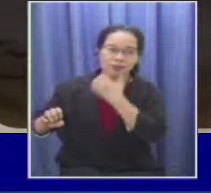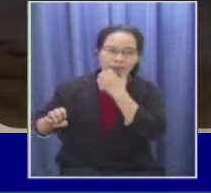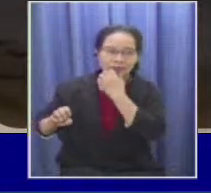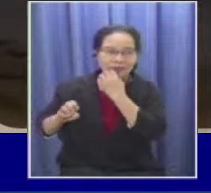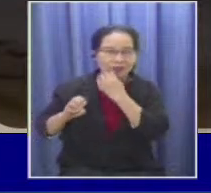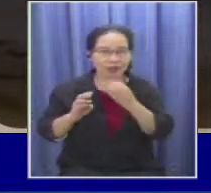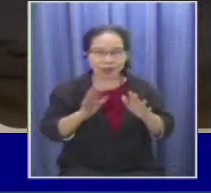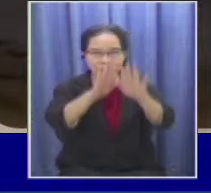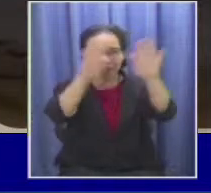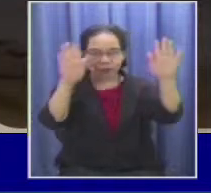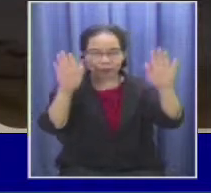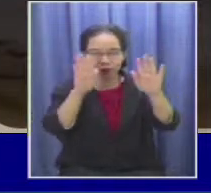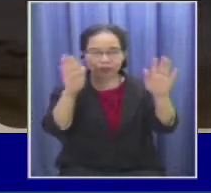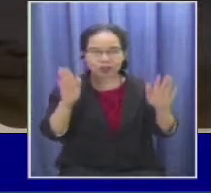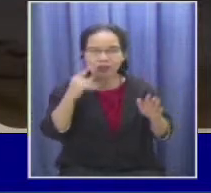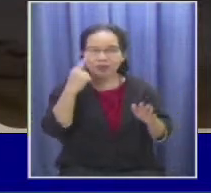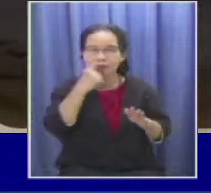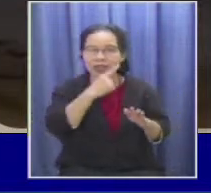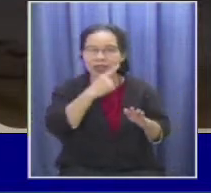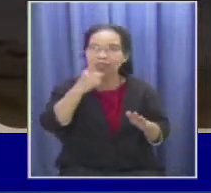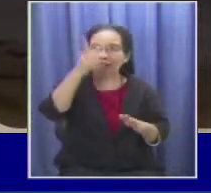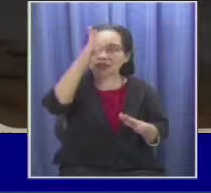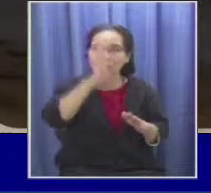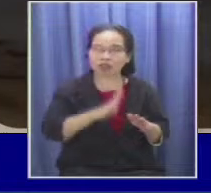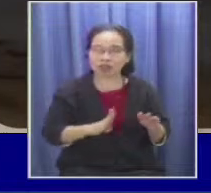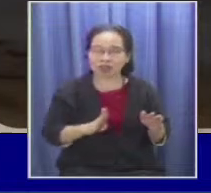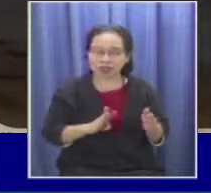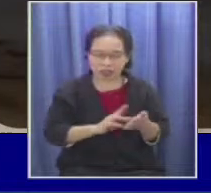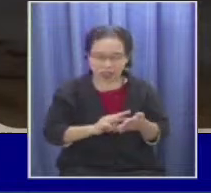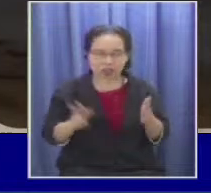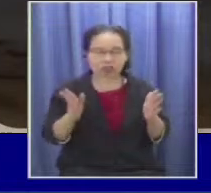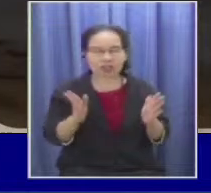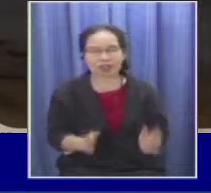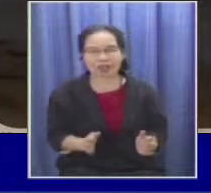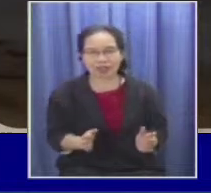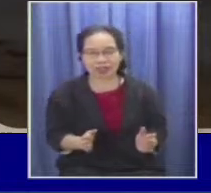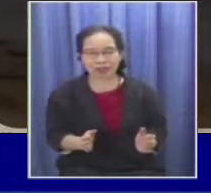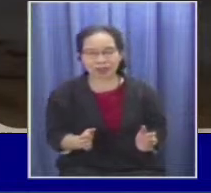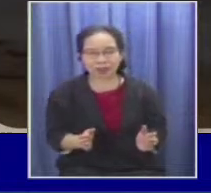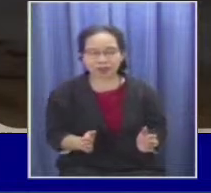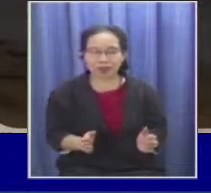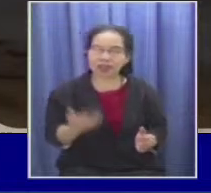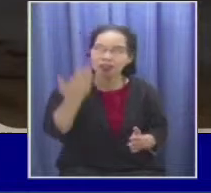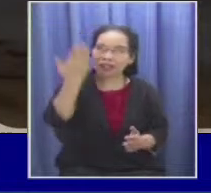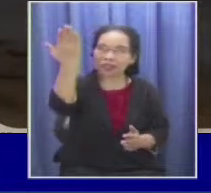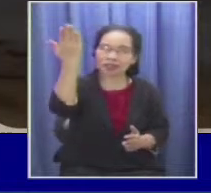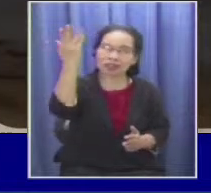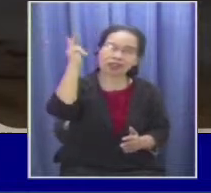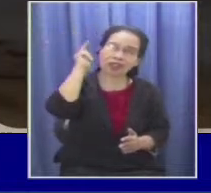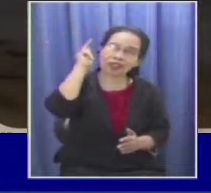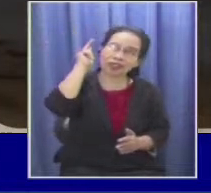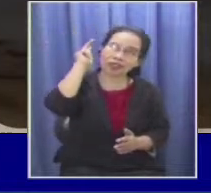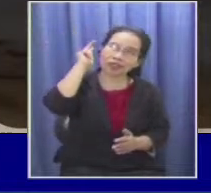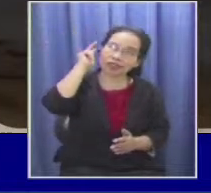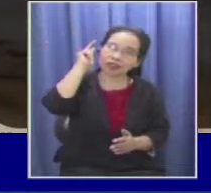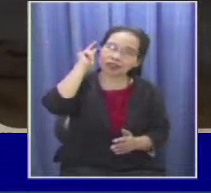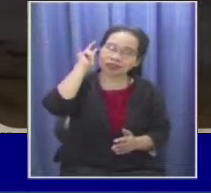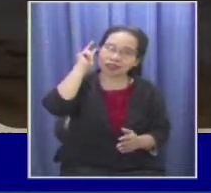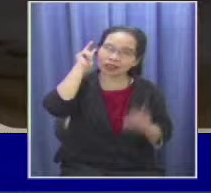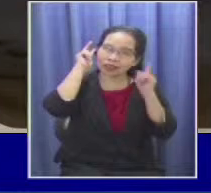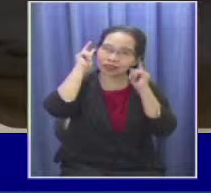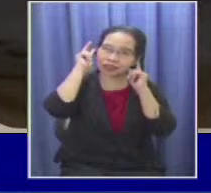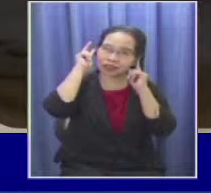ɛnwanwa sɛ na Awurade ani wɔ wɔn a wɔtene so na naso abue